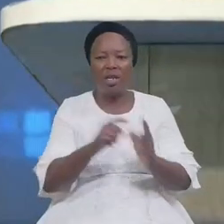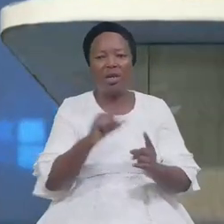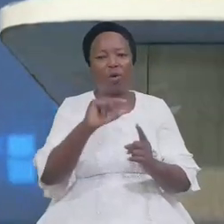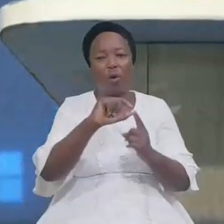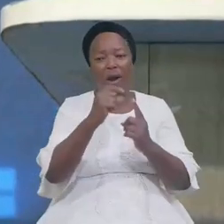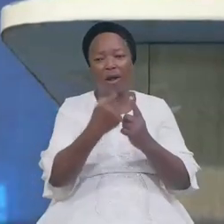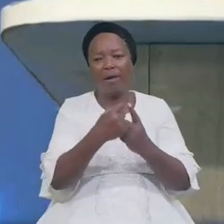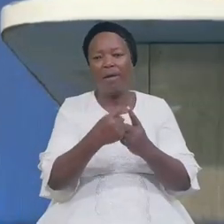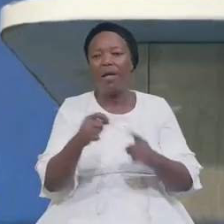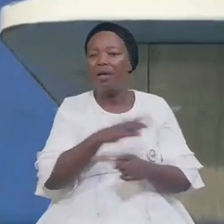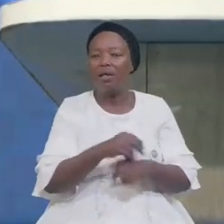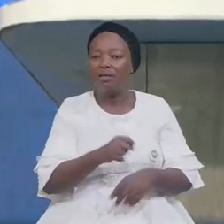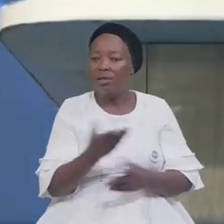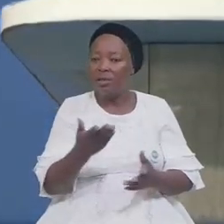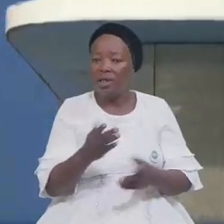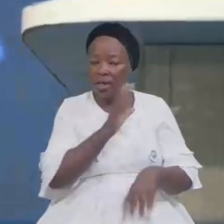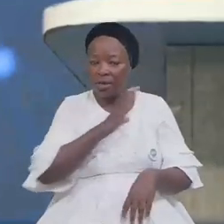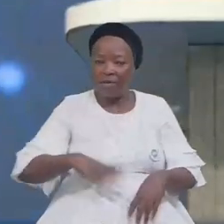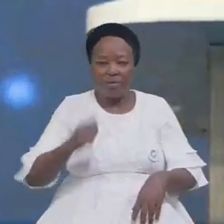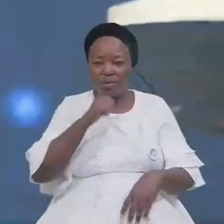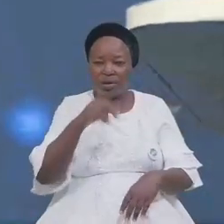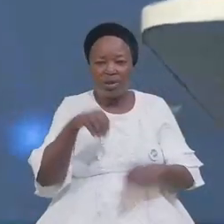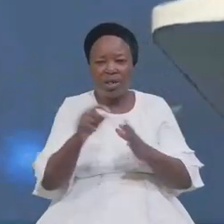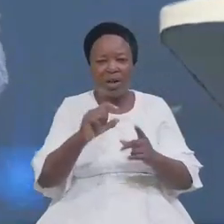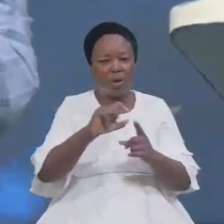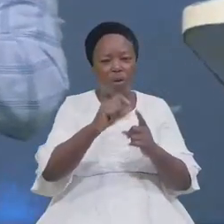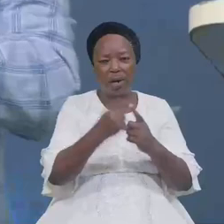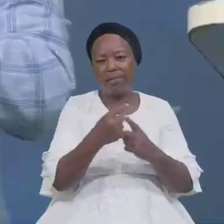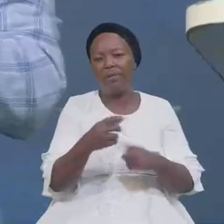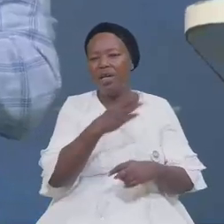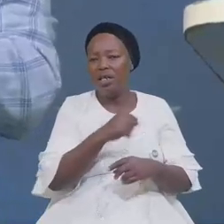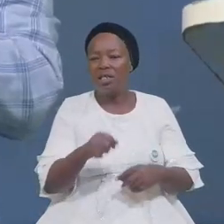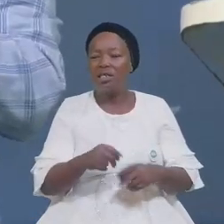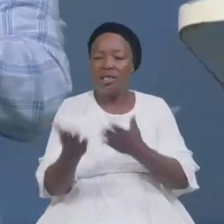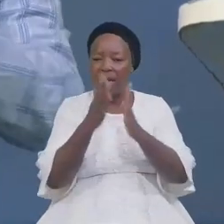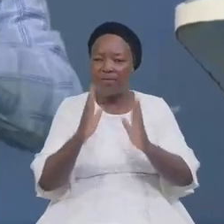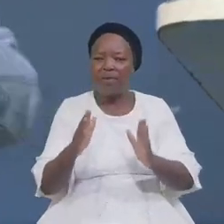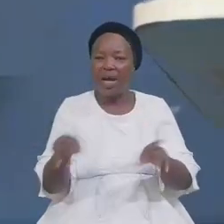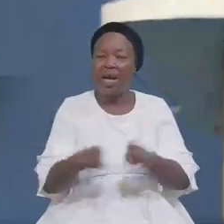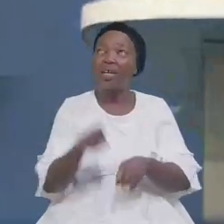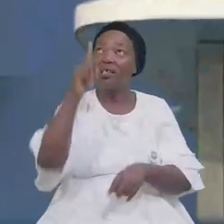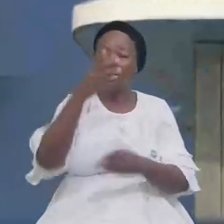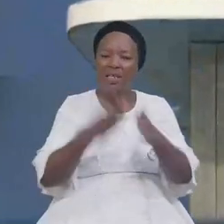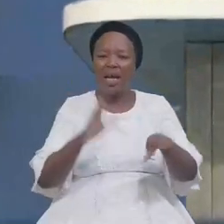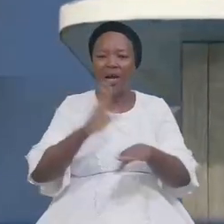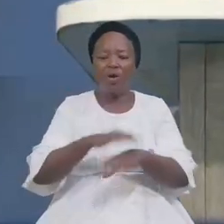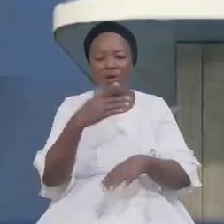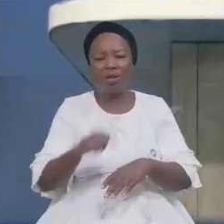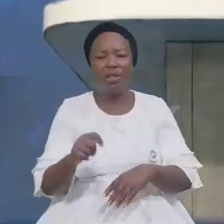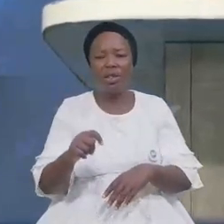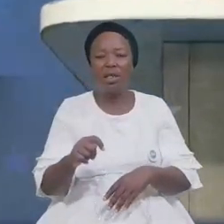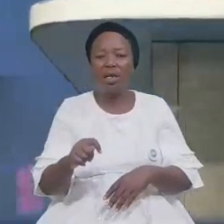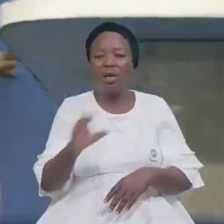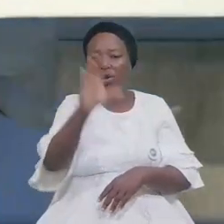pas en cachette. Son sacrifice, comme il était mort à la croix, ce n'était pas fait en